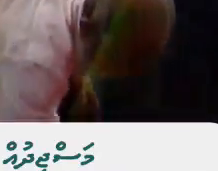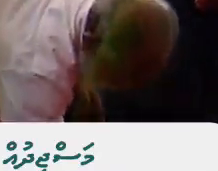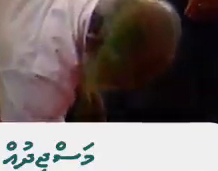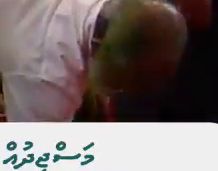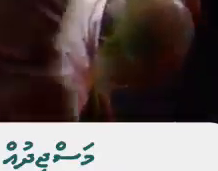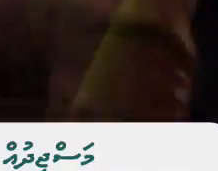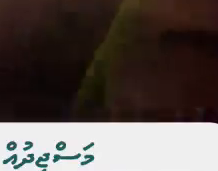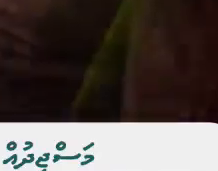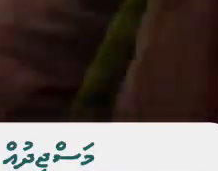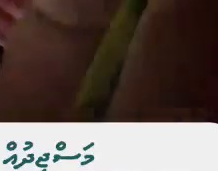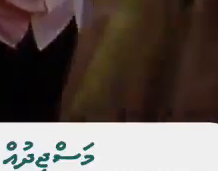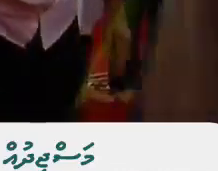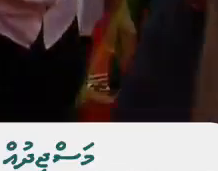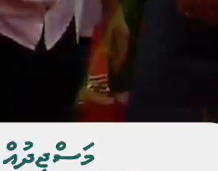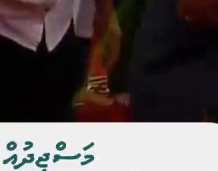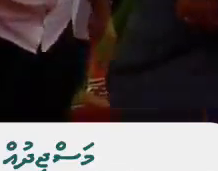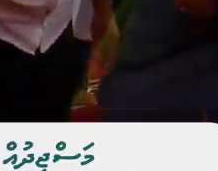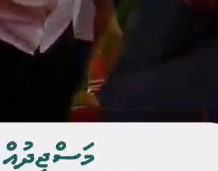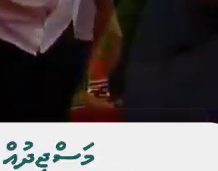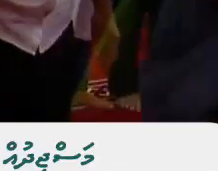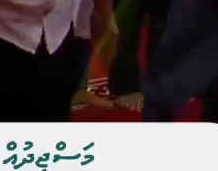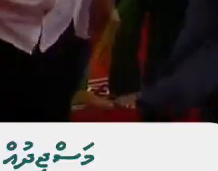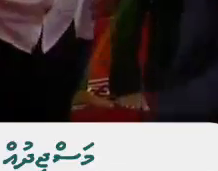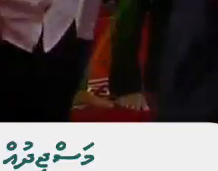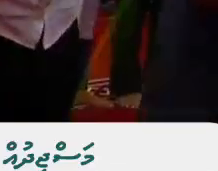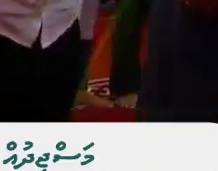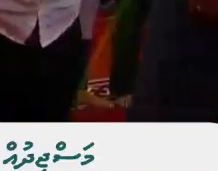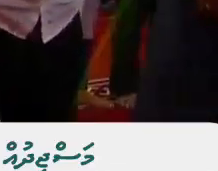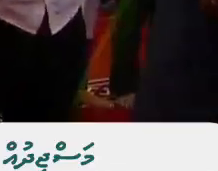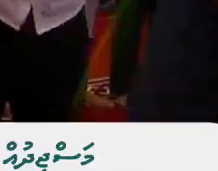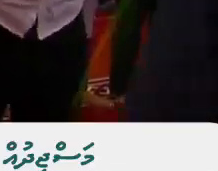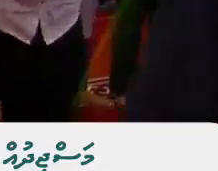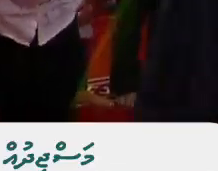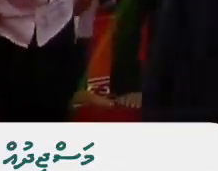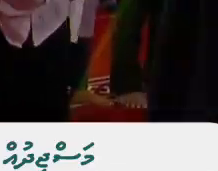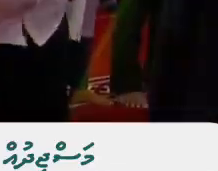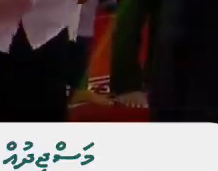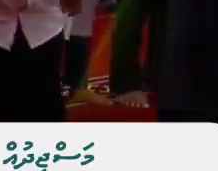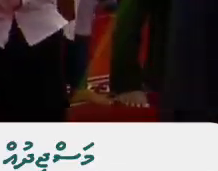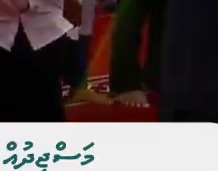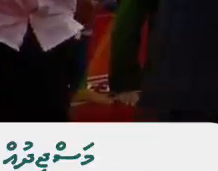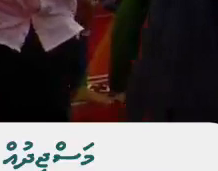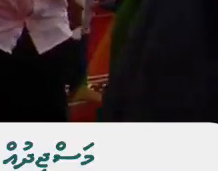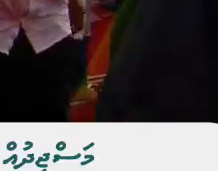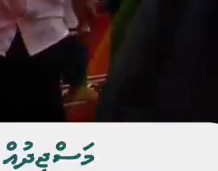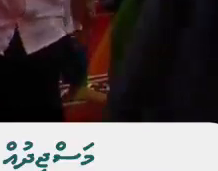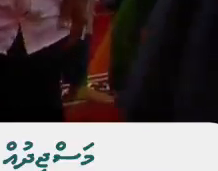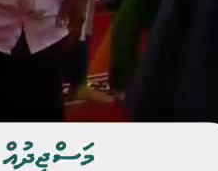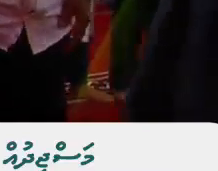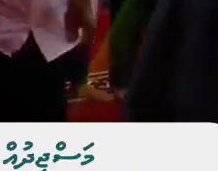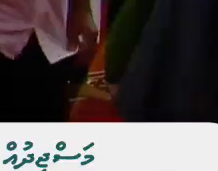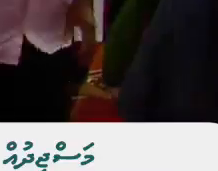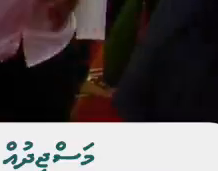ان محمد رسول الله حي على الصلاه حي على